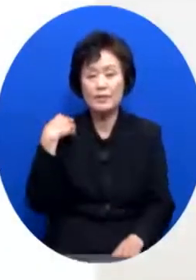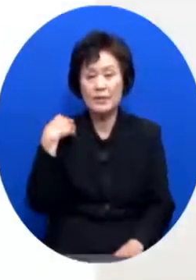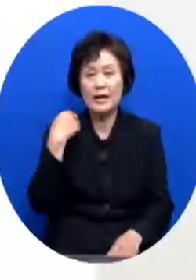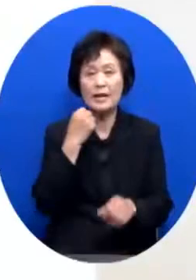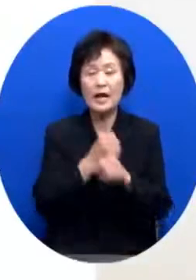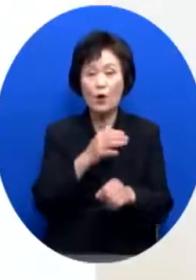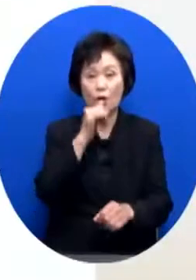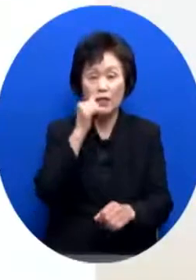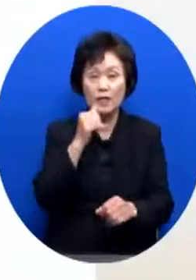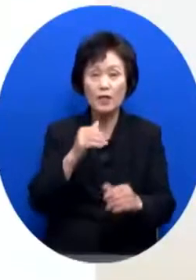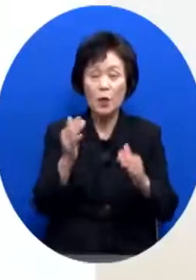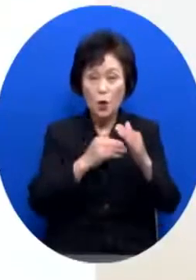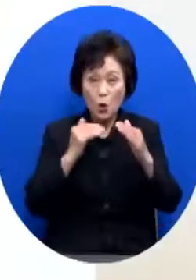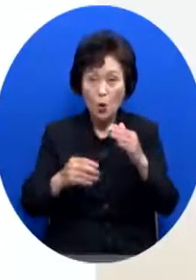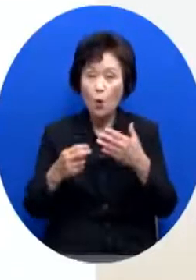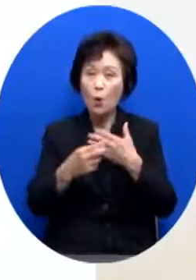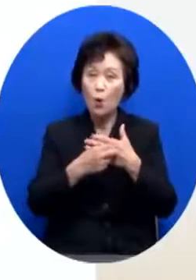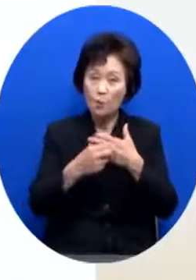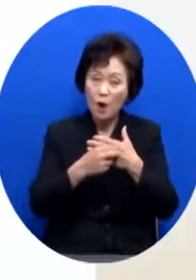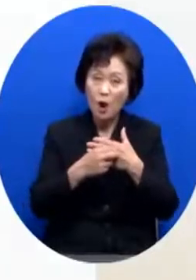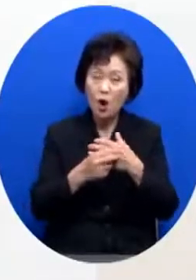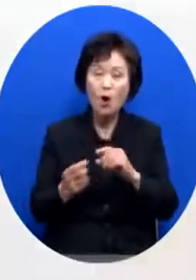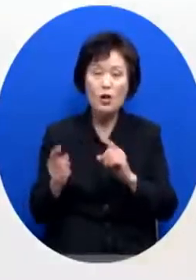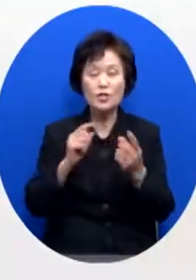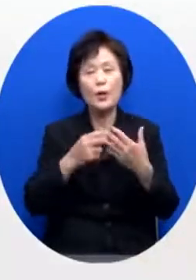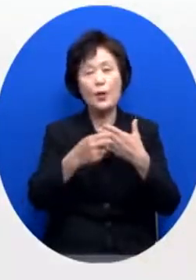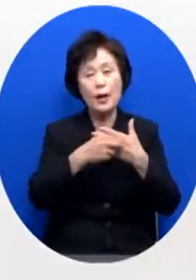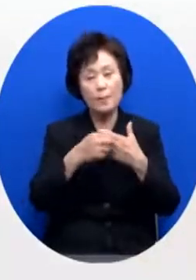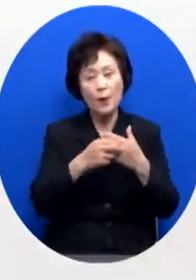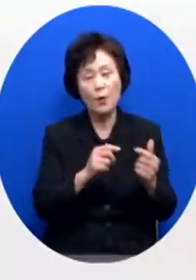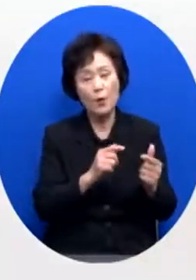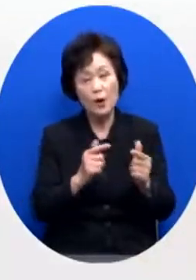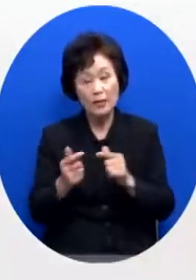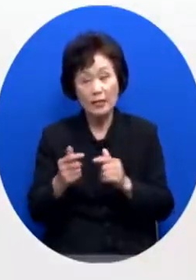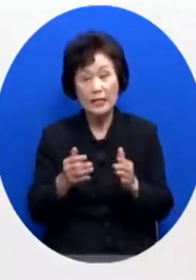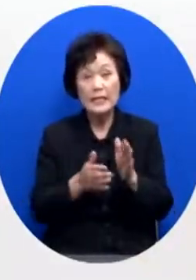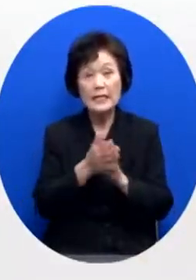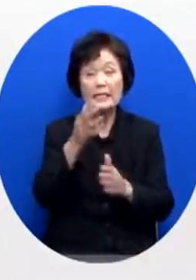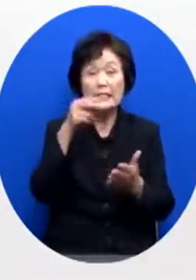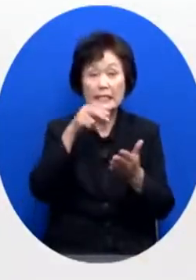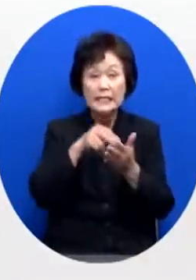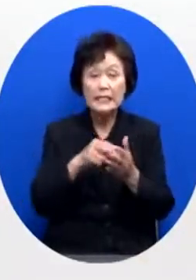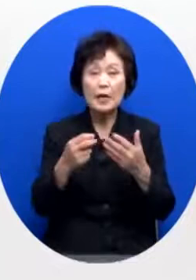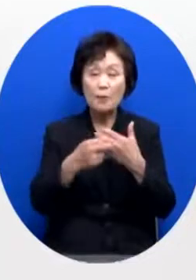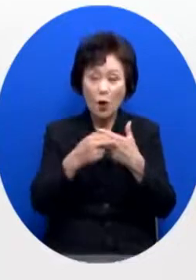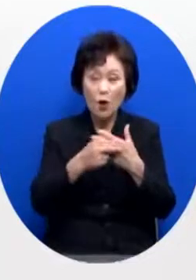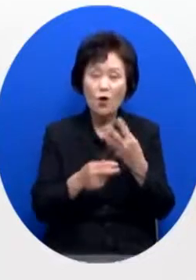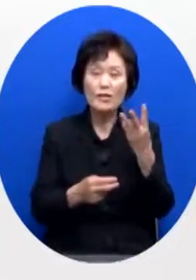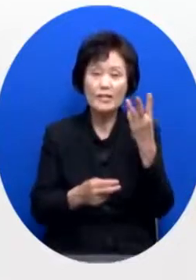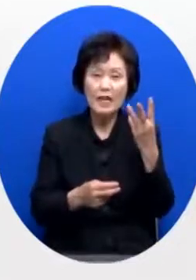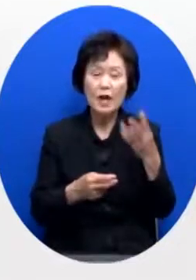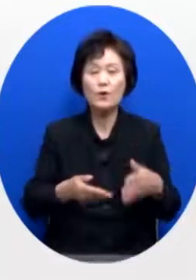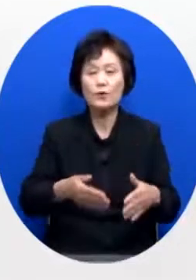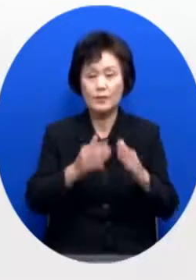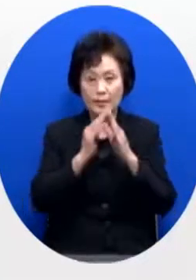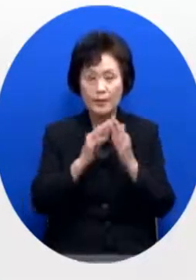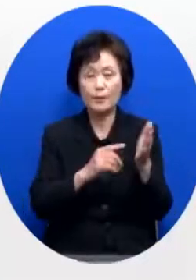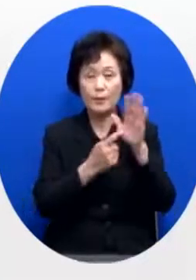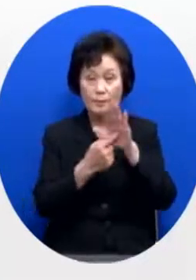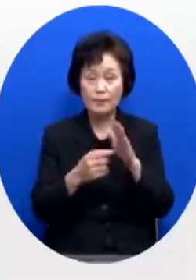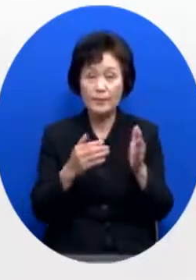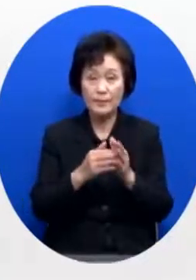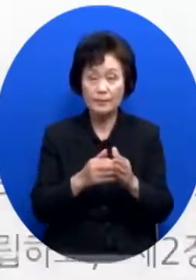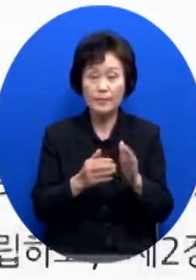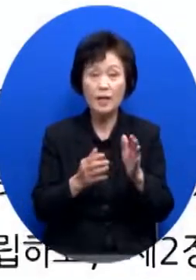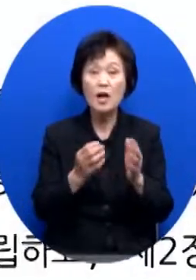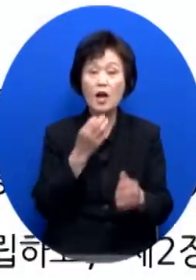서울공공병원과 재활난민을 위한 공공재활병원 등 시립병원 3곳을 추가 건립한다고 밝혔습니다. 오세훈